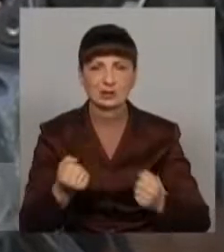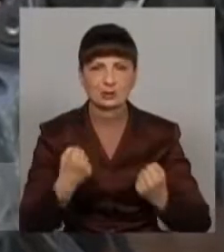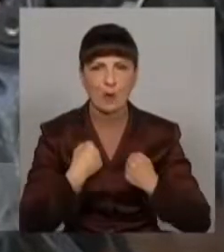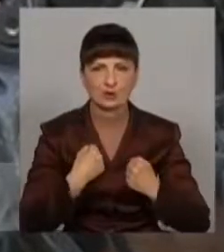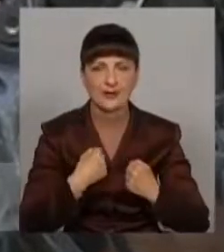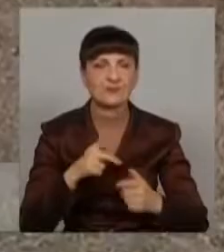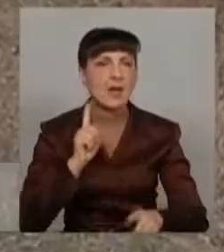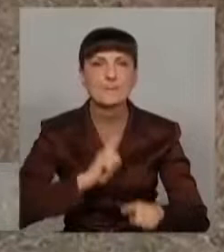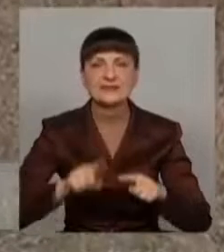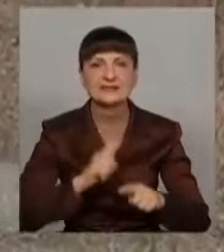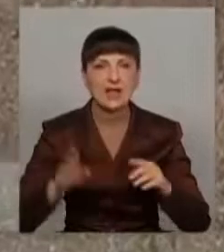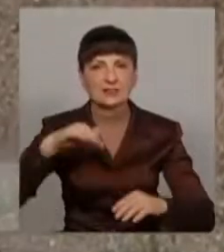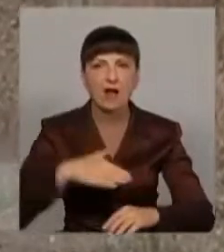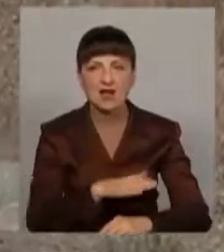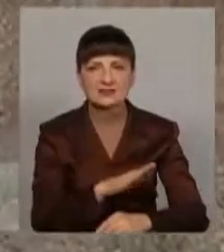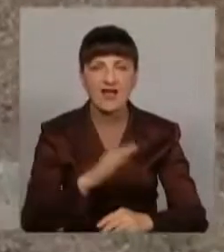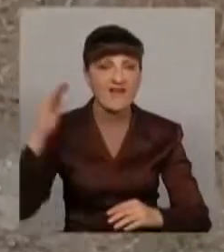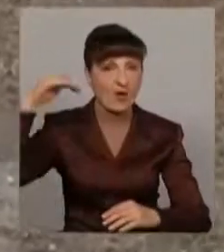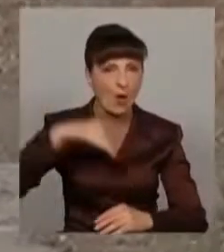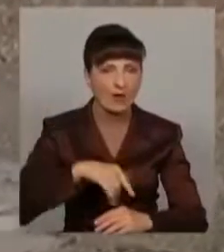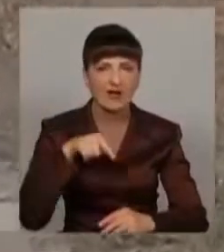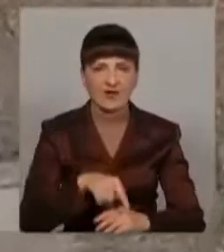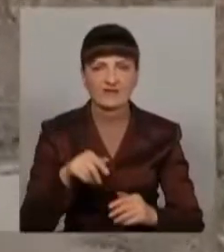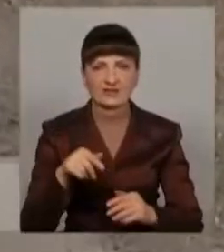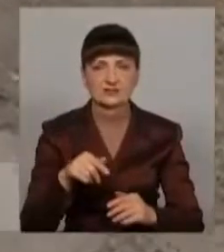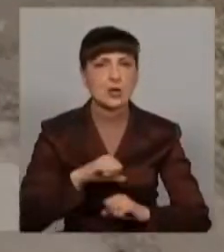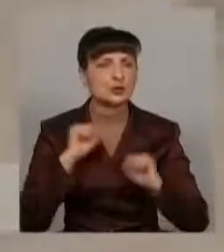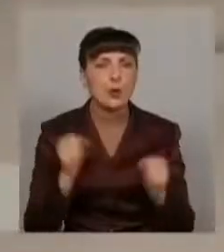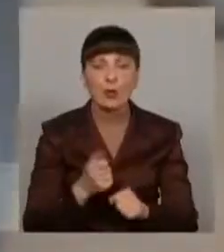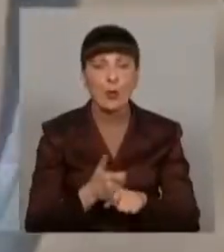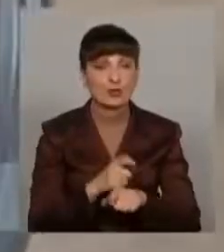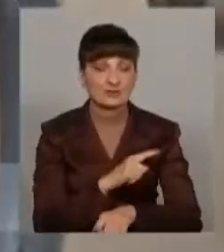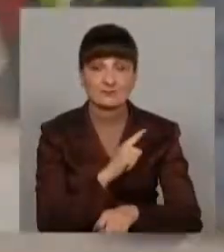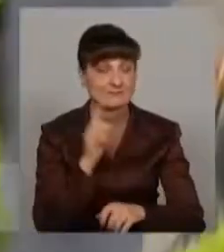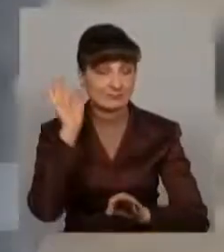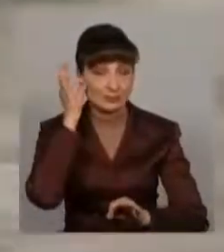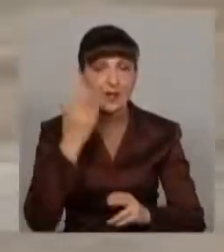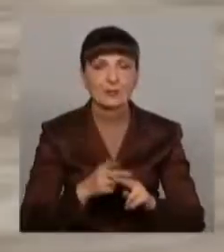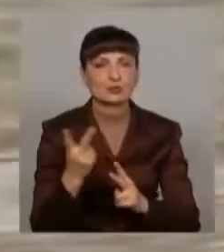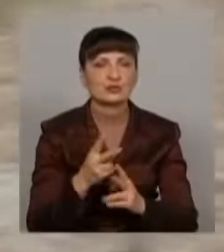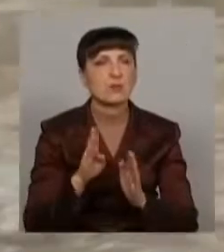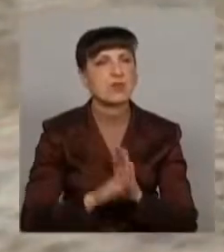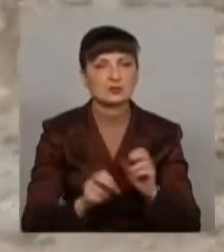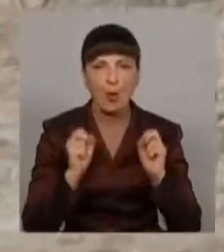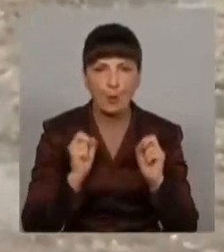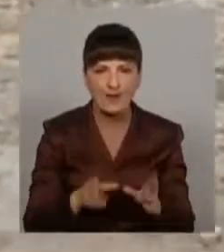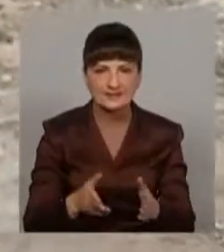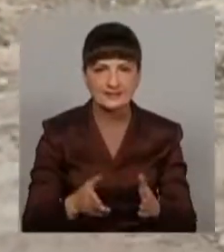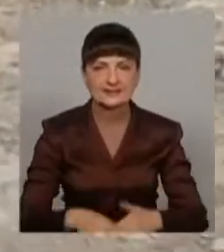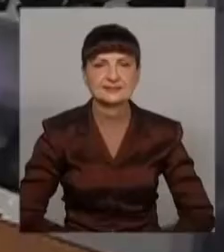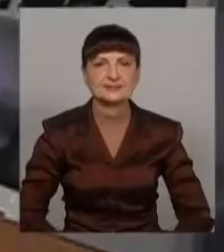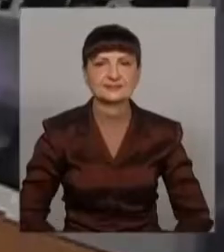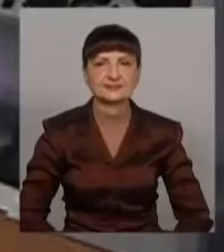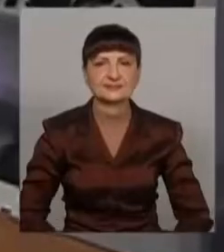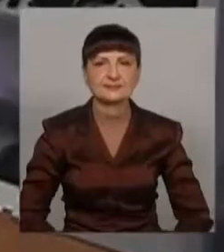можно быстрее пройти трассу с вершины горы к ее подножию. Скорости запредельные, поэтому здесь нужна полная безопасность. Шлема фулфейса,